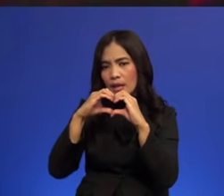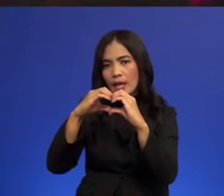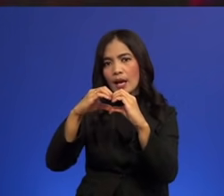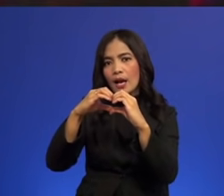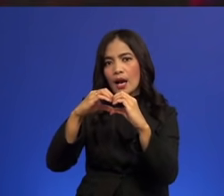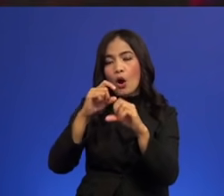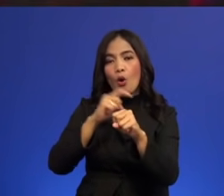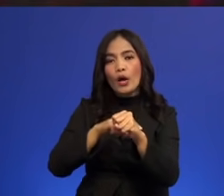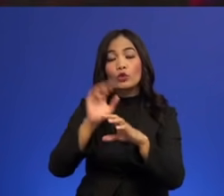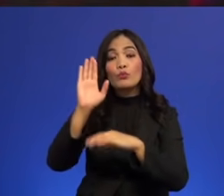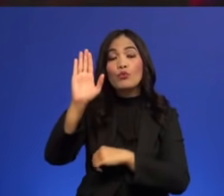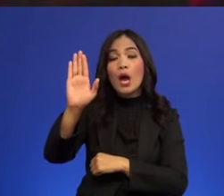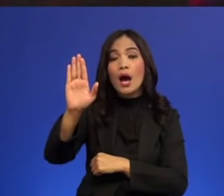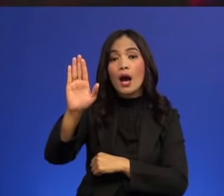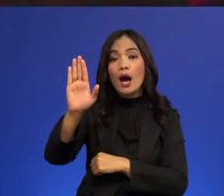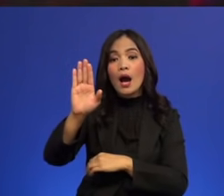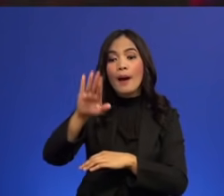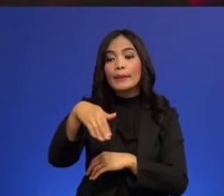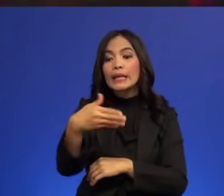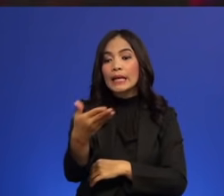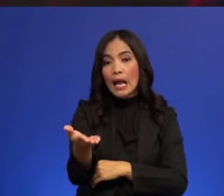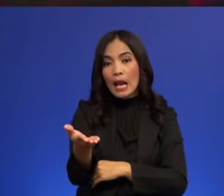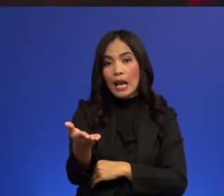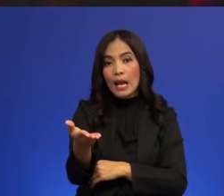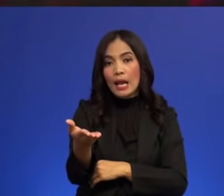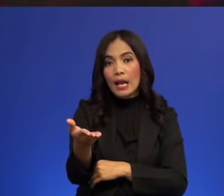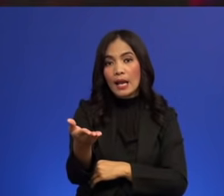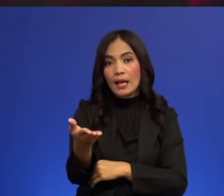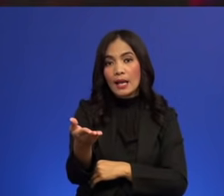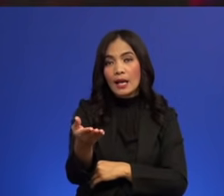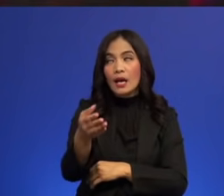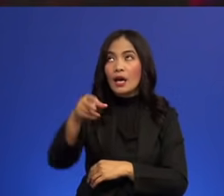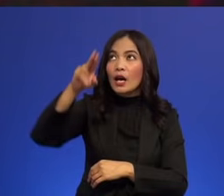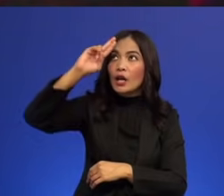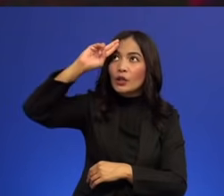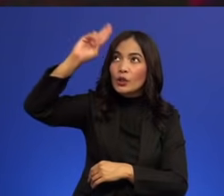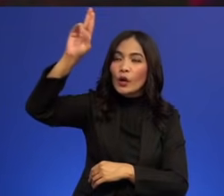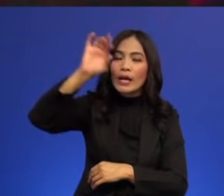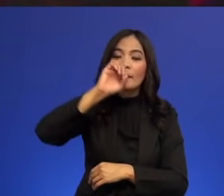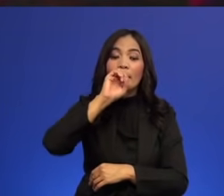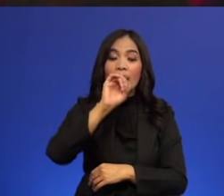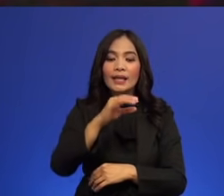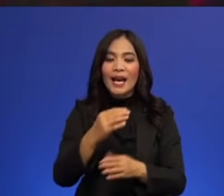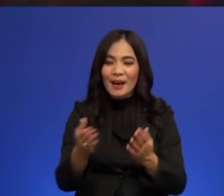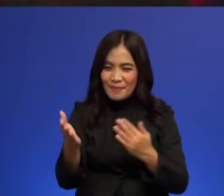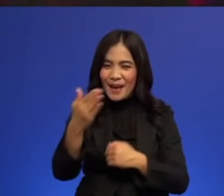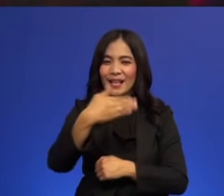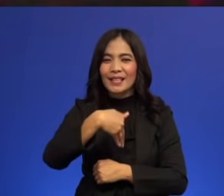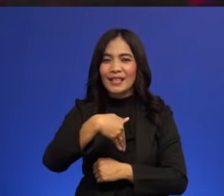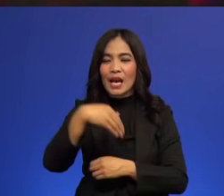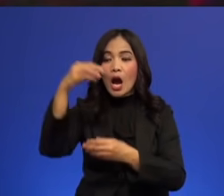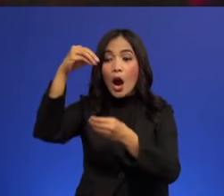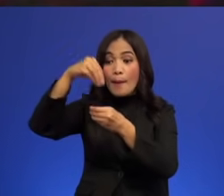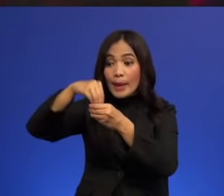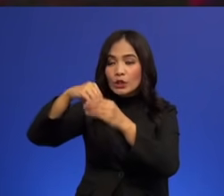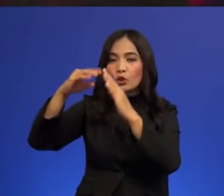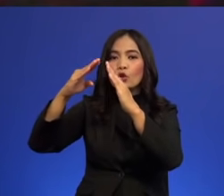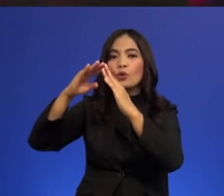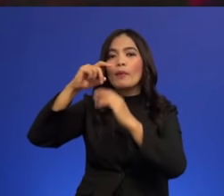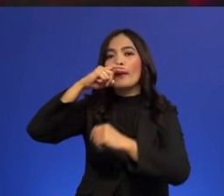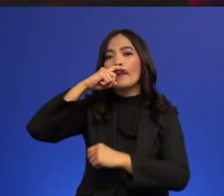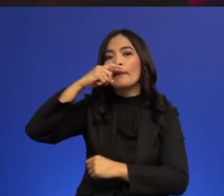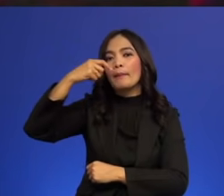kita pulang, kita meninggal dunia. Tuhan berkata, mari anakku masuk ke rumah